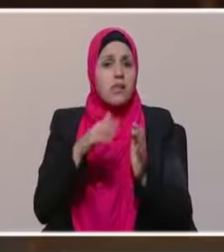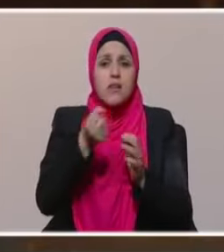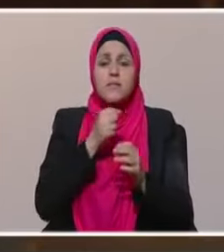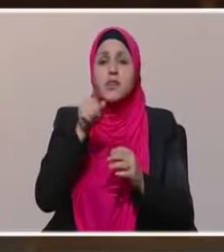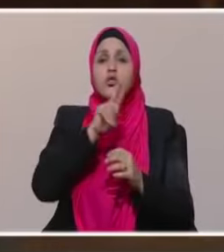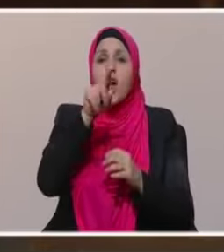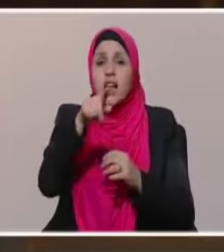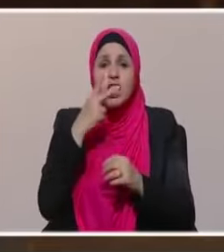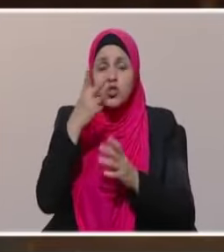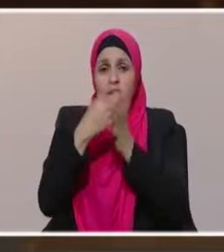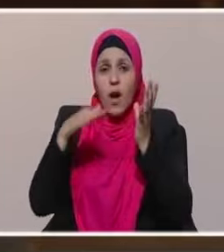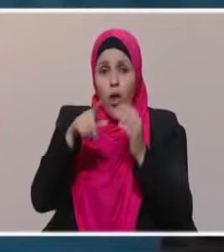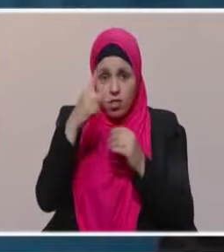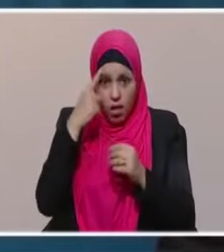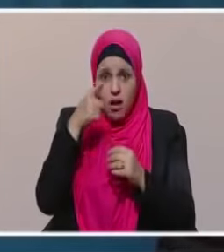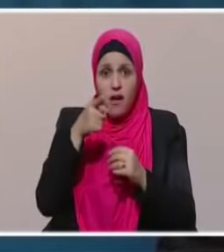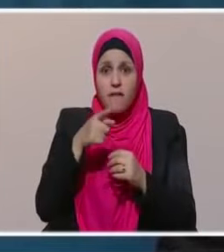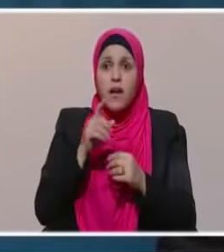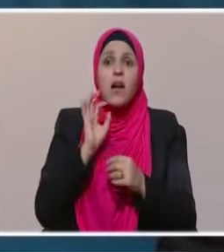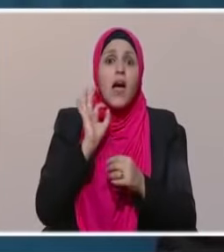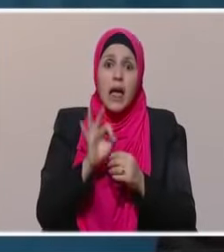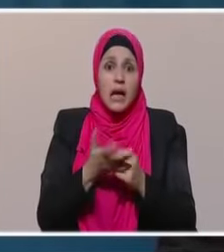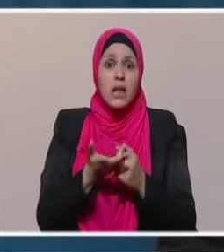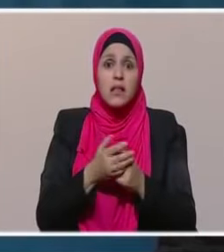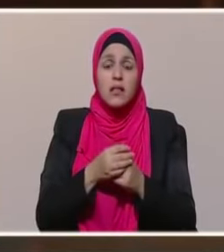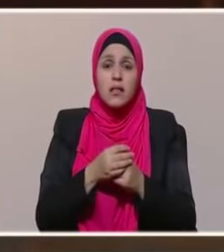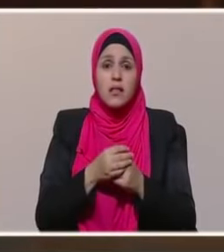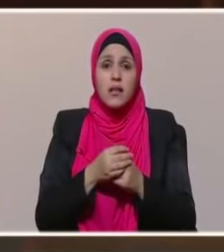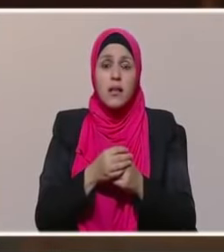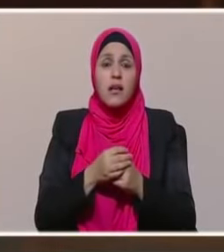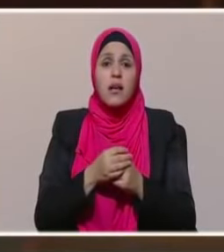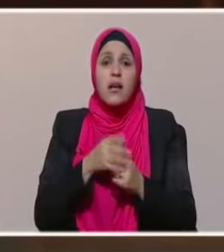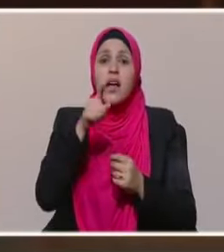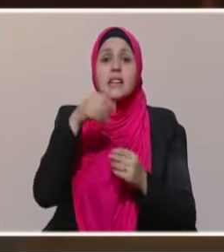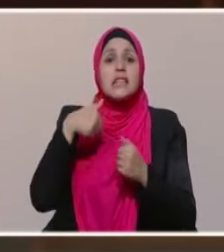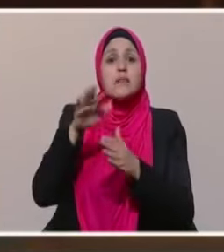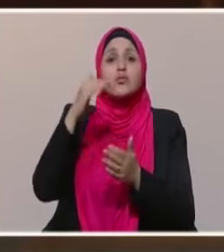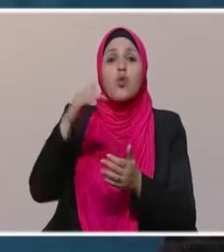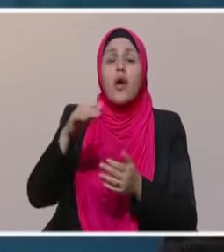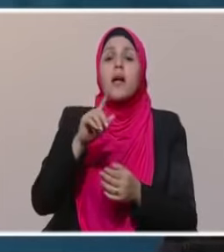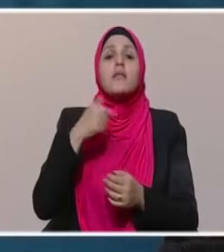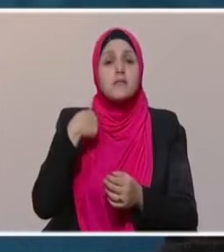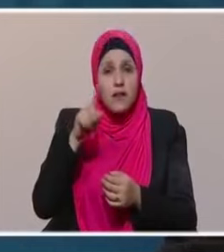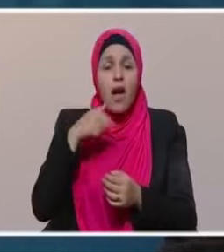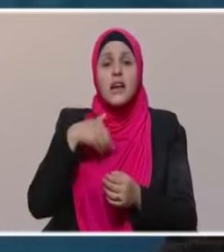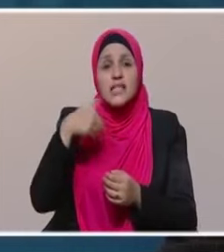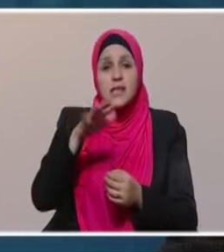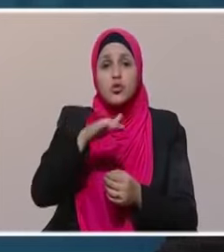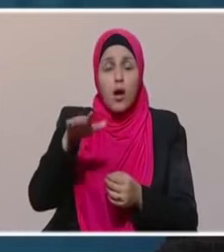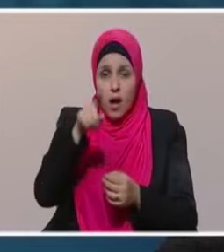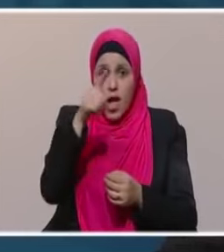انت لو شفت ولادك تعرفيهم؟ طبعا. يعني اصل هما انت سبتيهم صغيرين. هي سايباهم